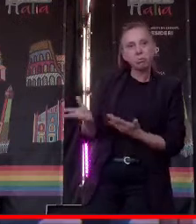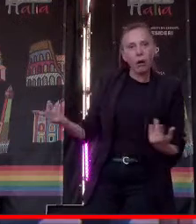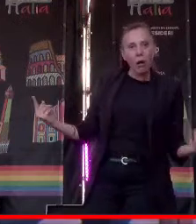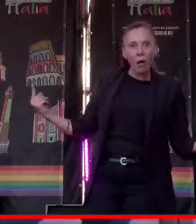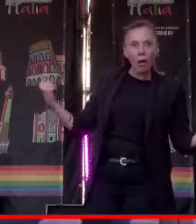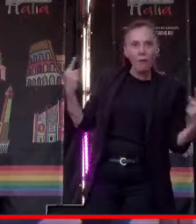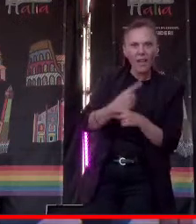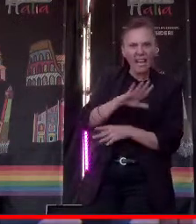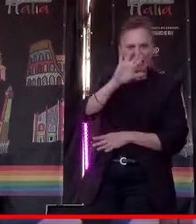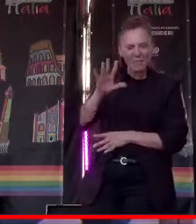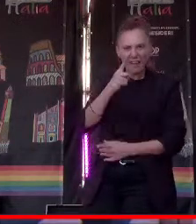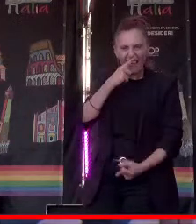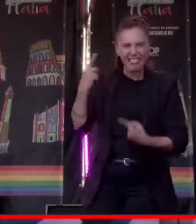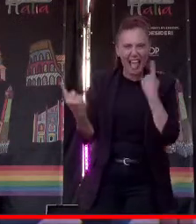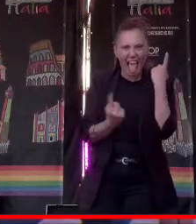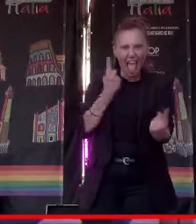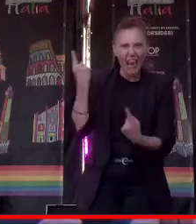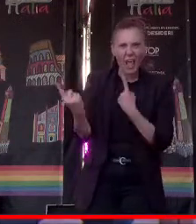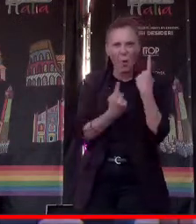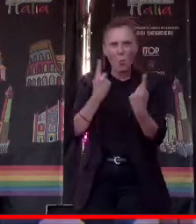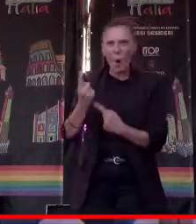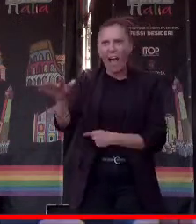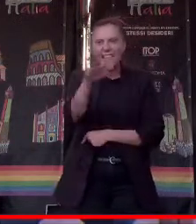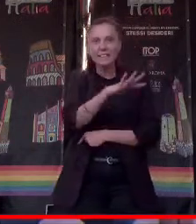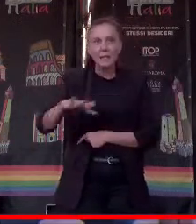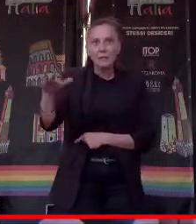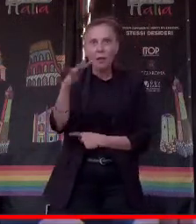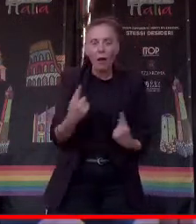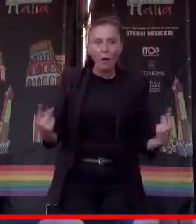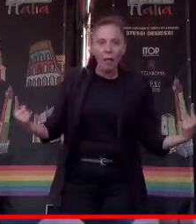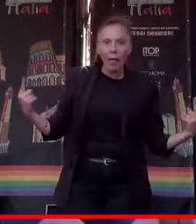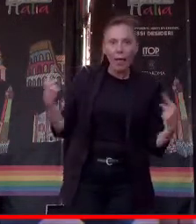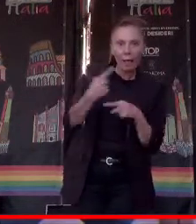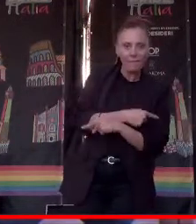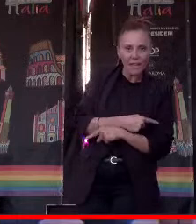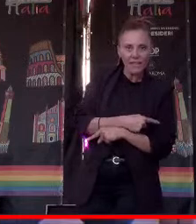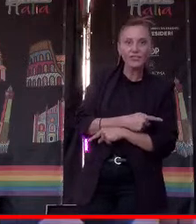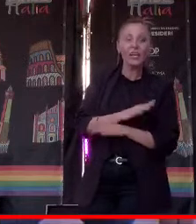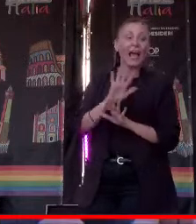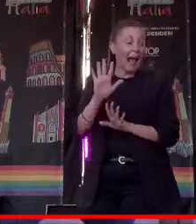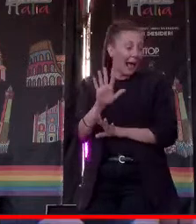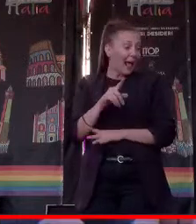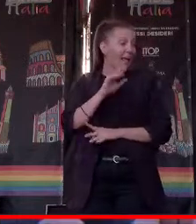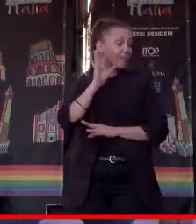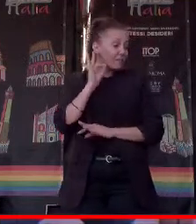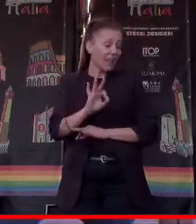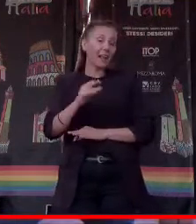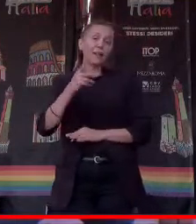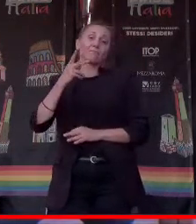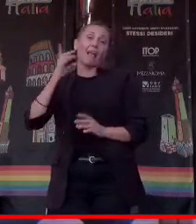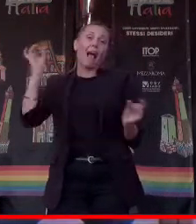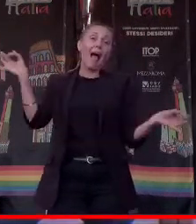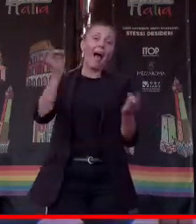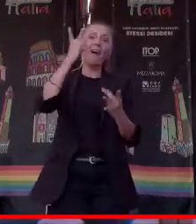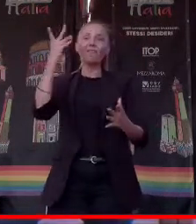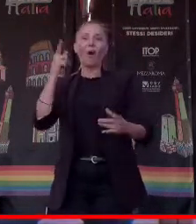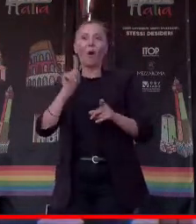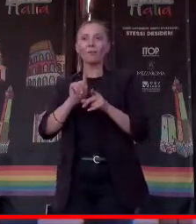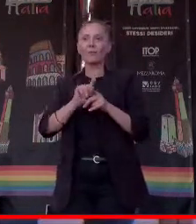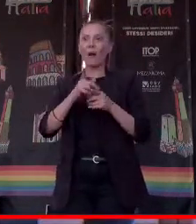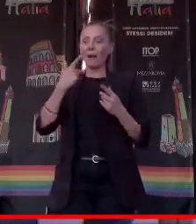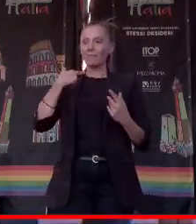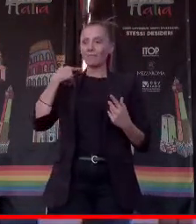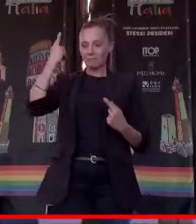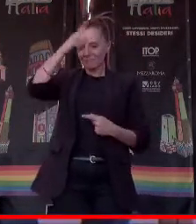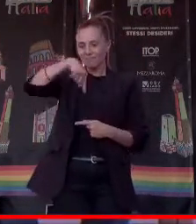Sembrava un delinquente di zona, invece ha visto, ammazza. E sta a fare pure parecchie cose. Non dà mai niente per scontato, che poi... Buono, no, e questo stavo qui apposta, proprio per